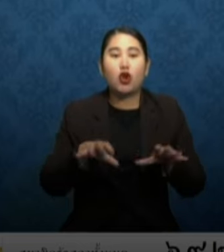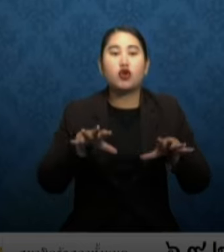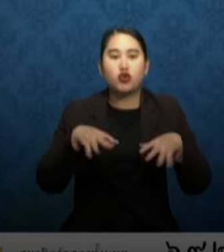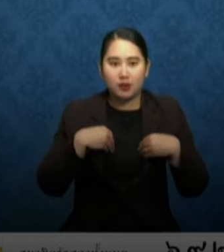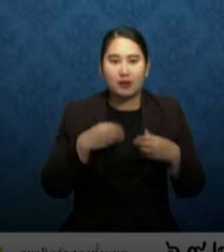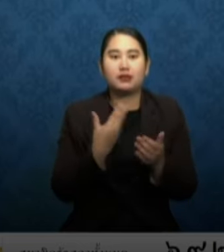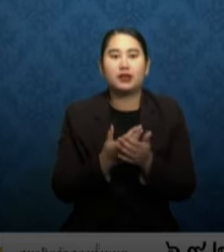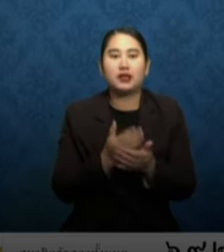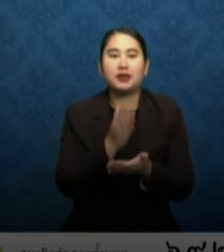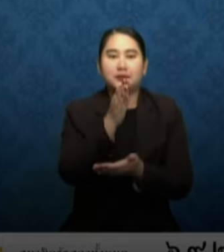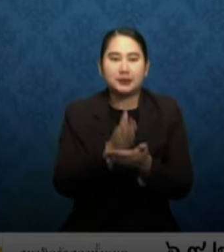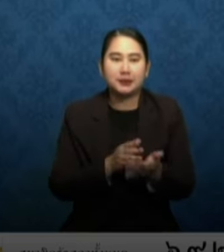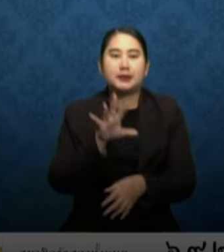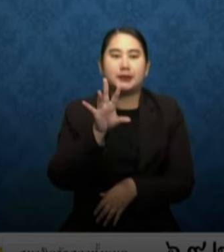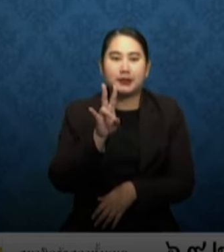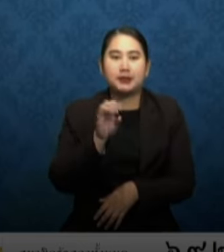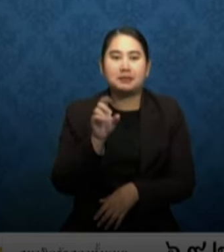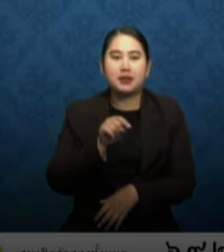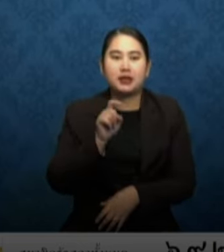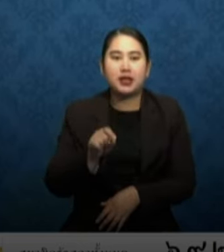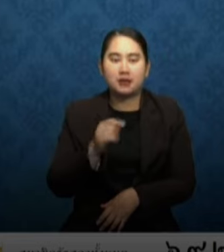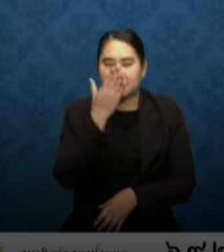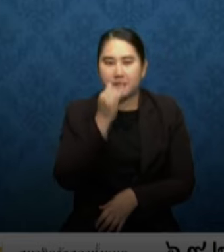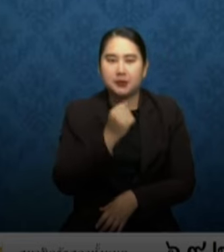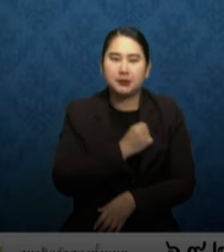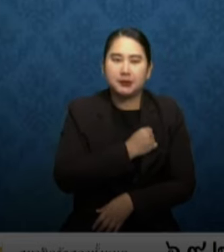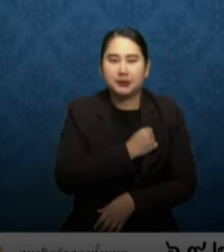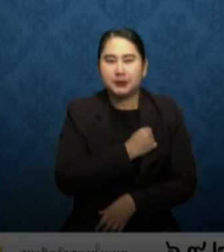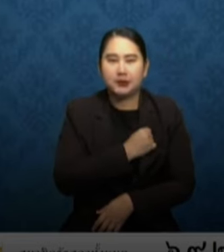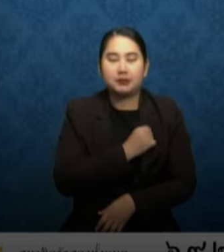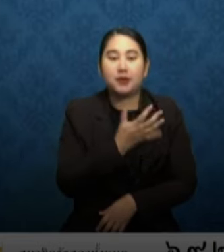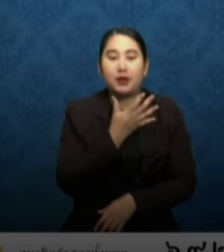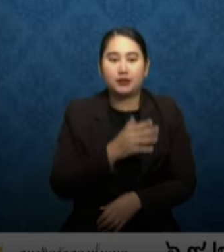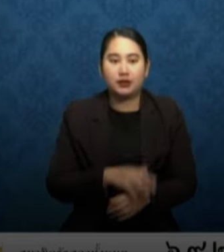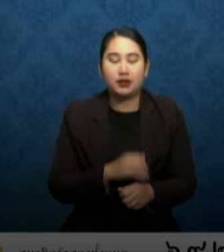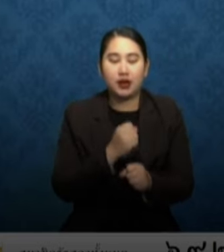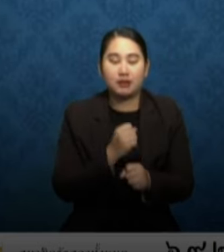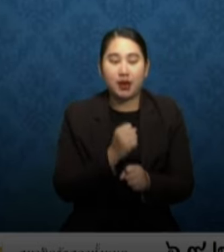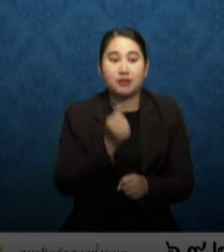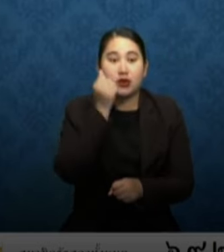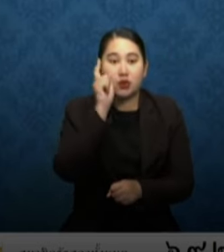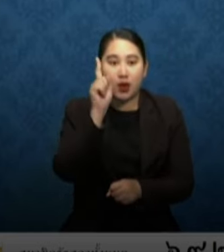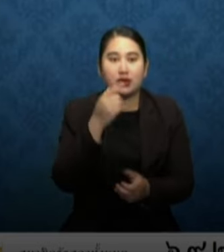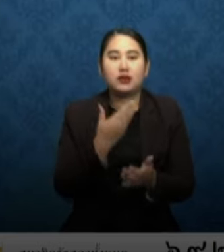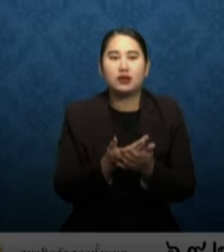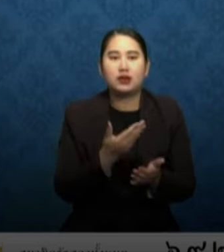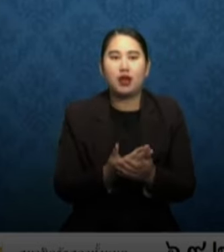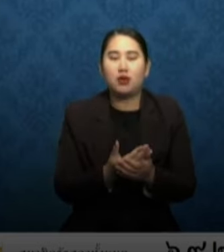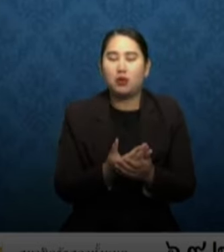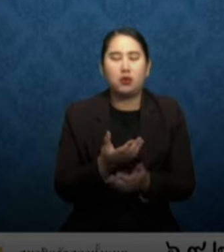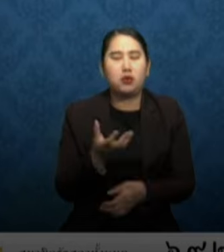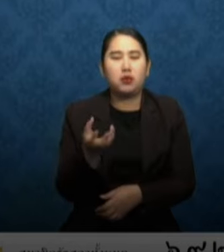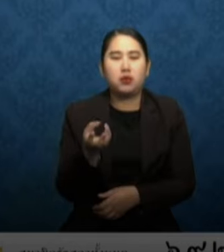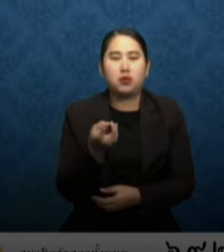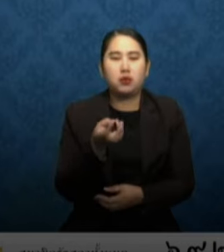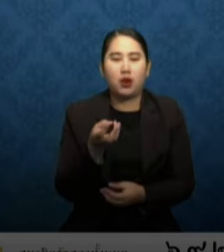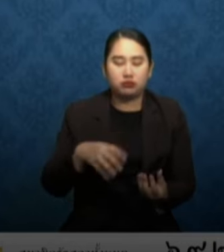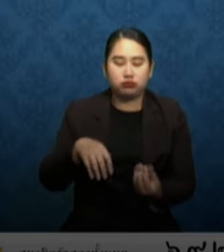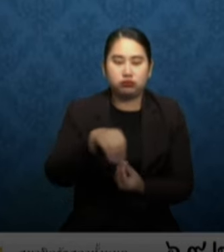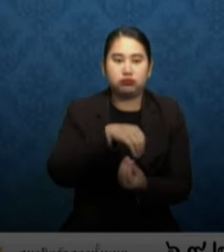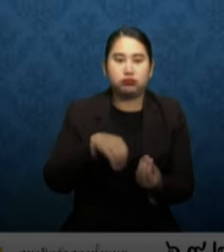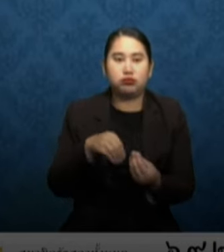70%เพราะทนต่อความเดือดร้อนไม่ไหวปกติเาทำงานรายวันนี่เขาแทบเงินแทบไม่พอใช้วันต่อวัน